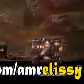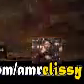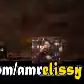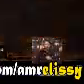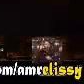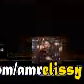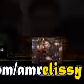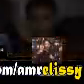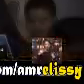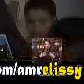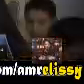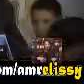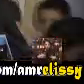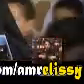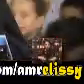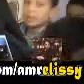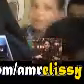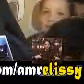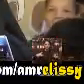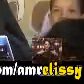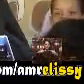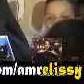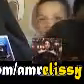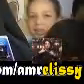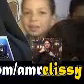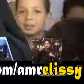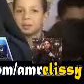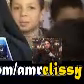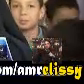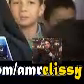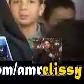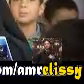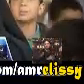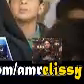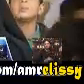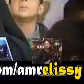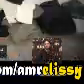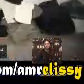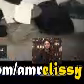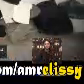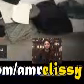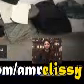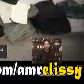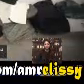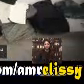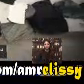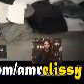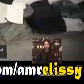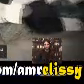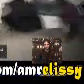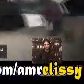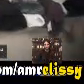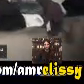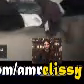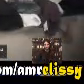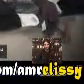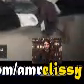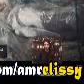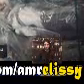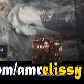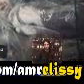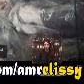ببطاطين وهدوم والحاجة دي احنا كنا محتاجينها جدا بصراحة.